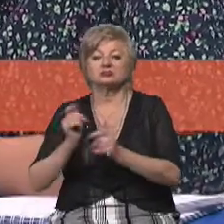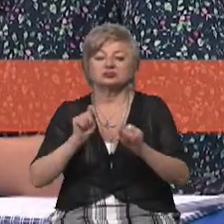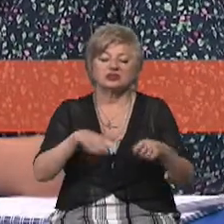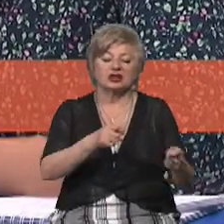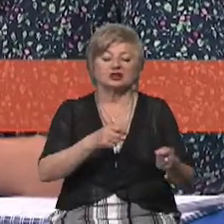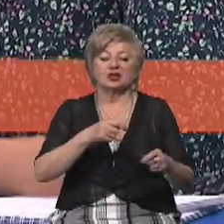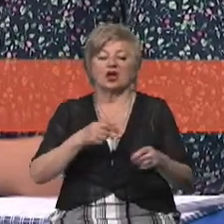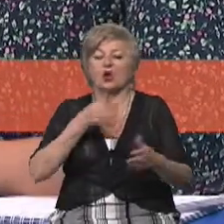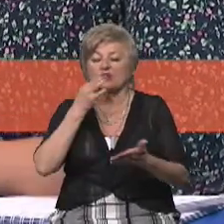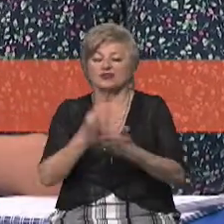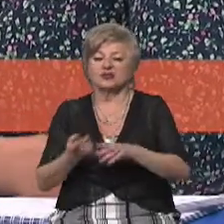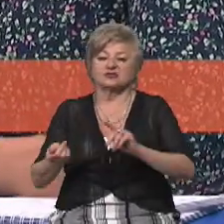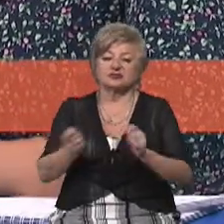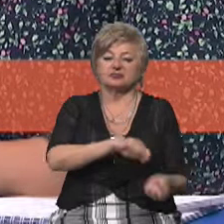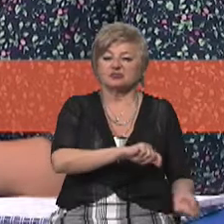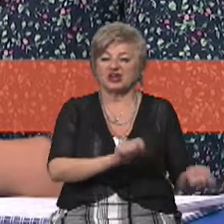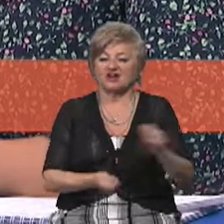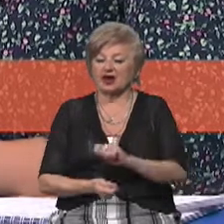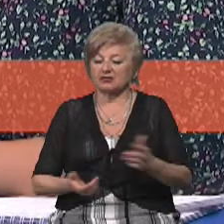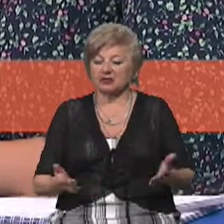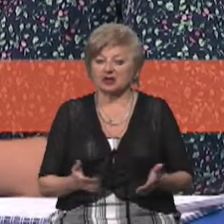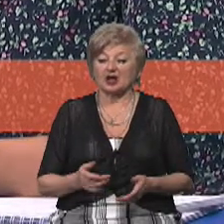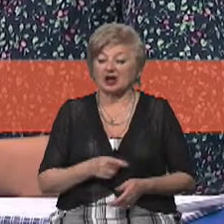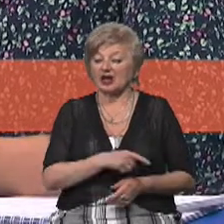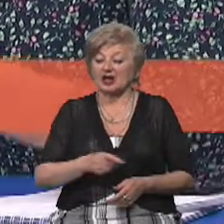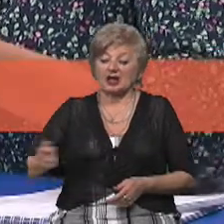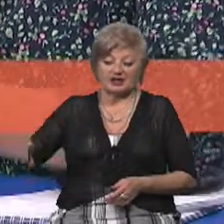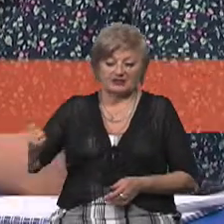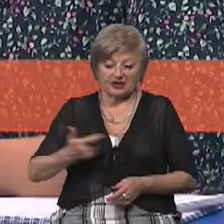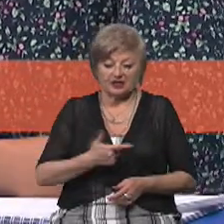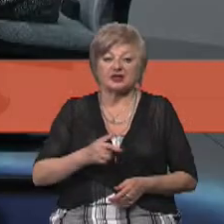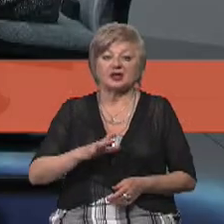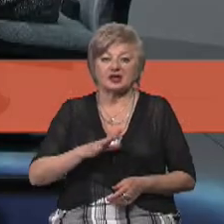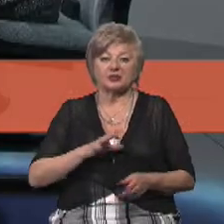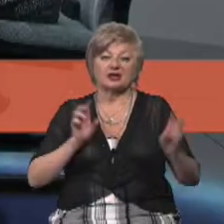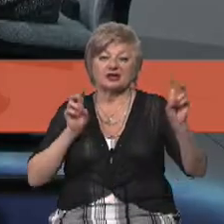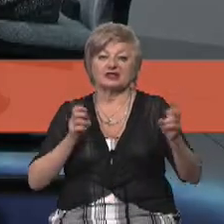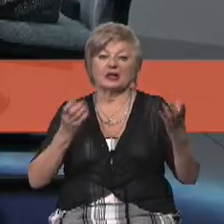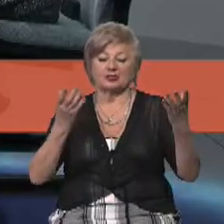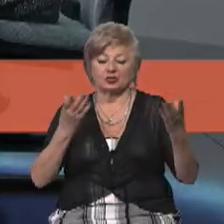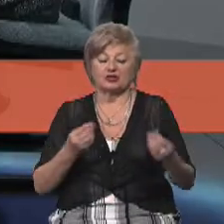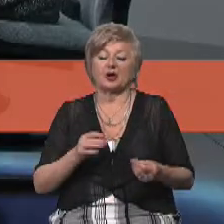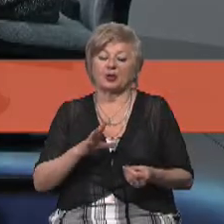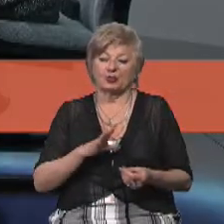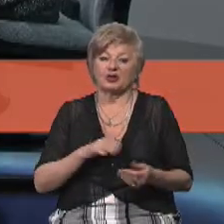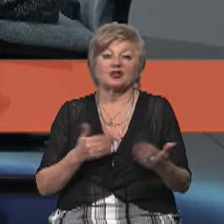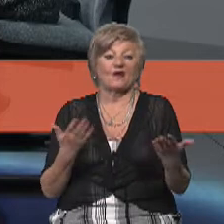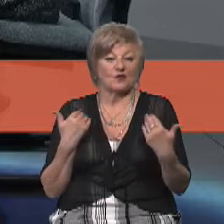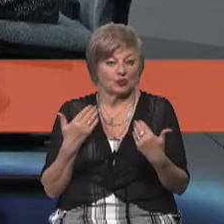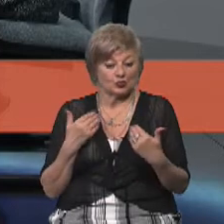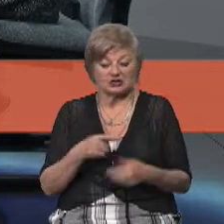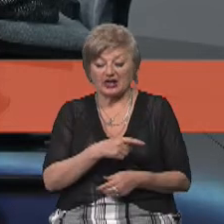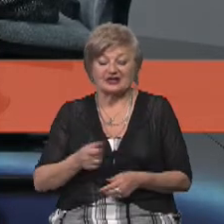перекидати відповідальності. 2 тижні тема дня, наша програма була у такій літній відпустці, імпровізованій, і за ці